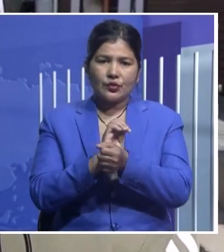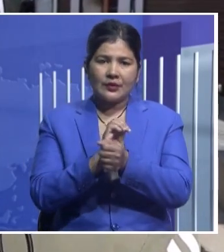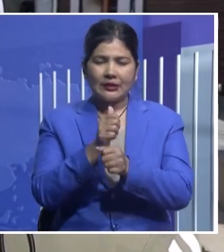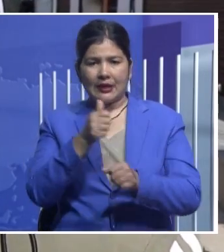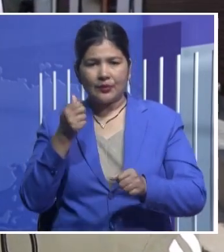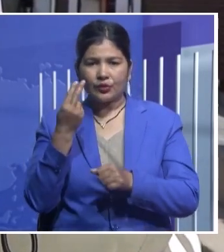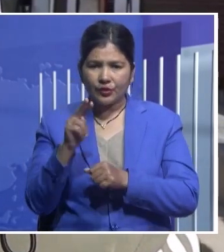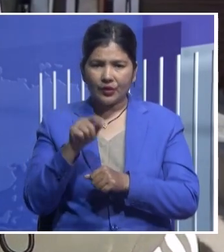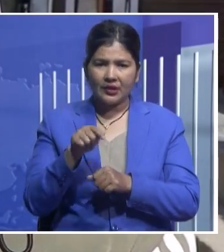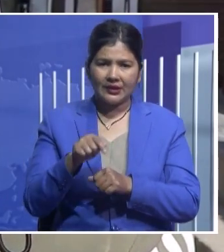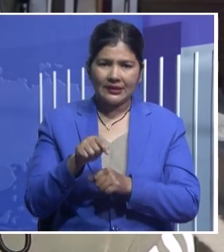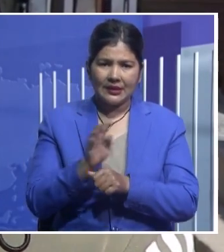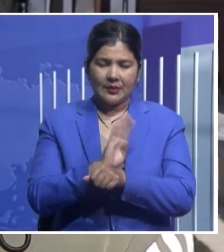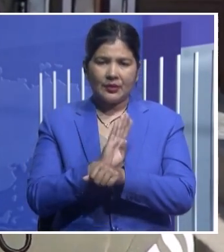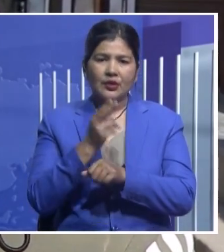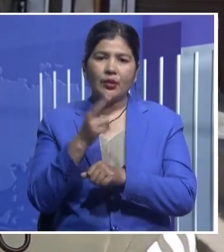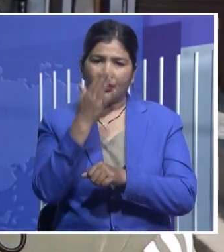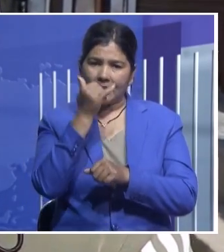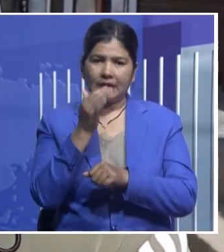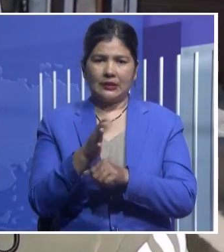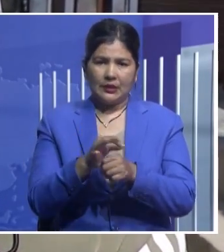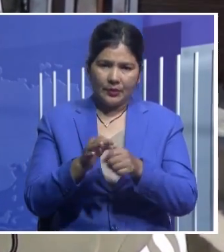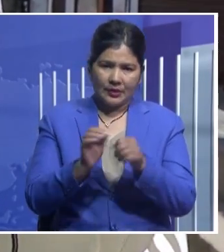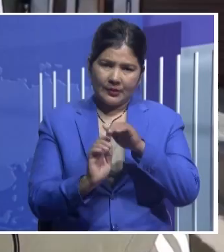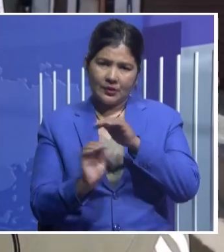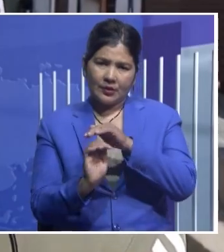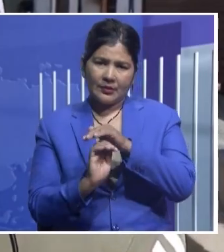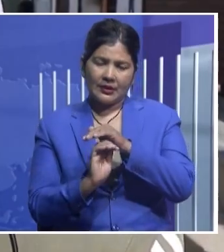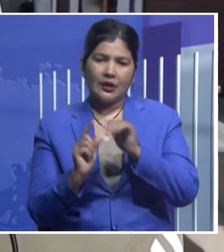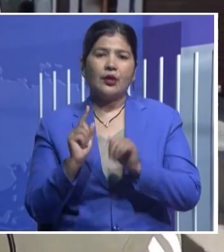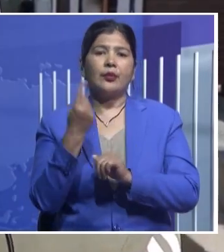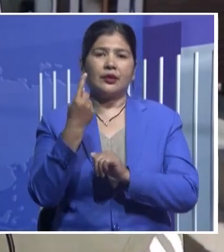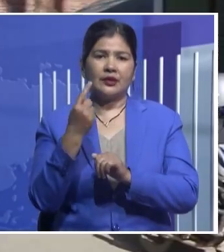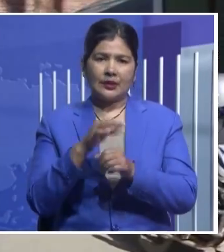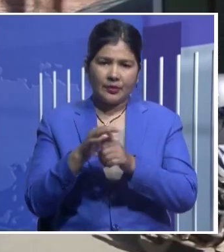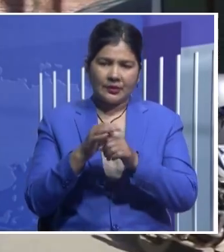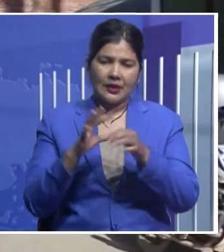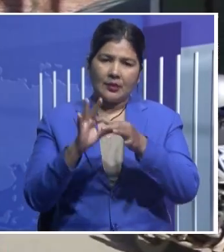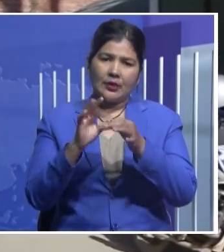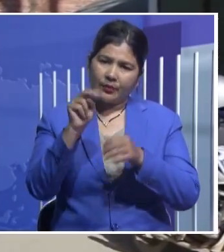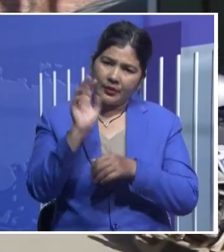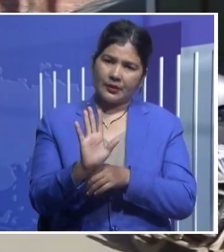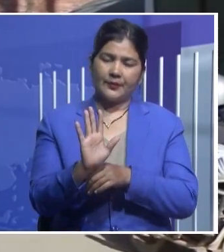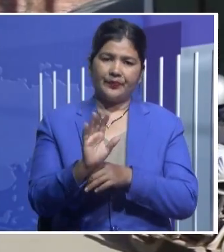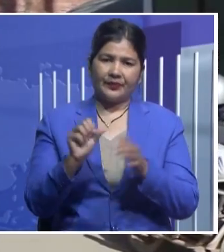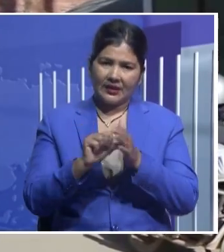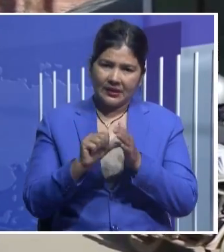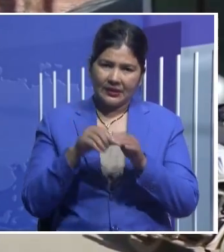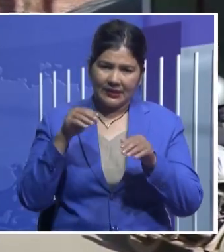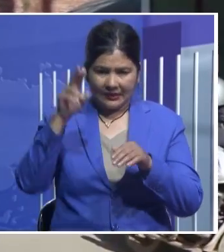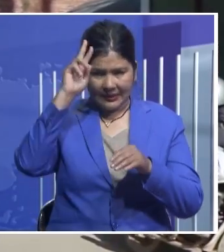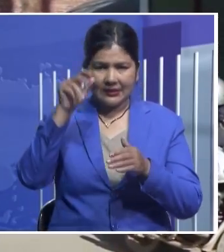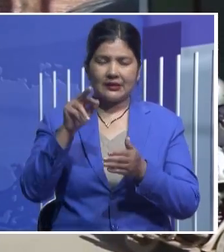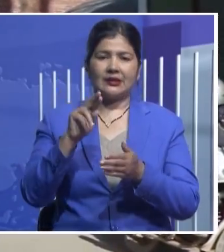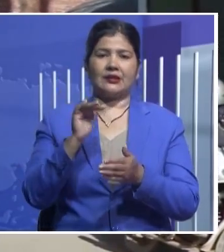पहिला अहिले चाहिँ यस्तो अस्तव्यस्त भएको कारण चाहिँ व्यवस्थापन समिति नै सबैभन्दा पहिला उसले नै व्यवस्थापन गर्नुपर्छ जस्तो लाग्छ मलाई। जिल्लाका विभिन्न राजनीतिक दलका नेतृत्वहरूले